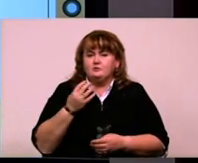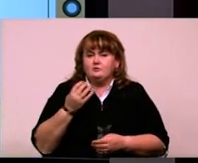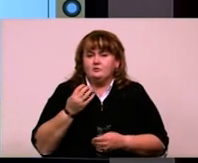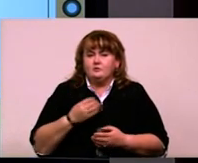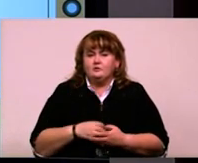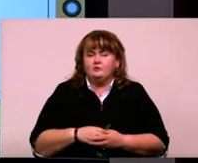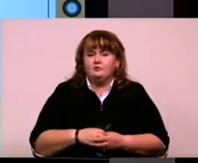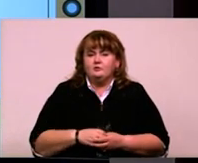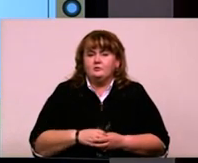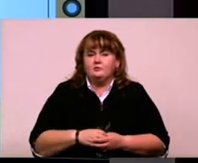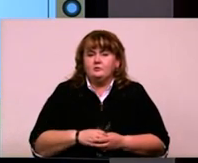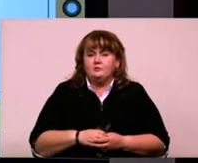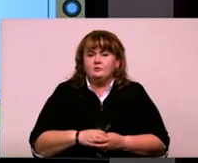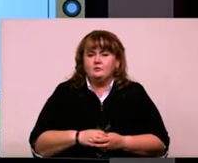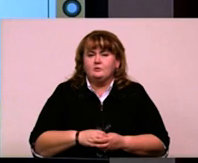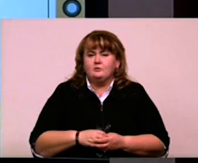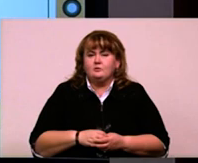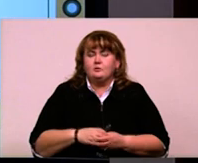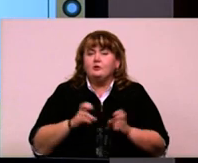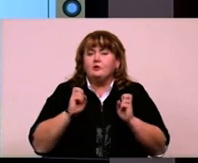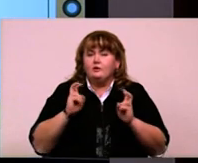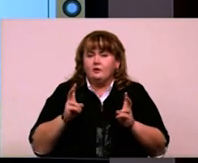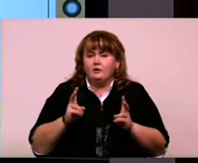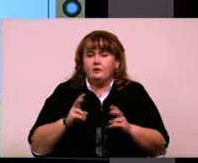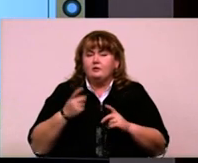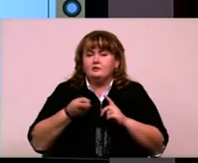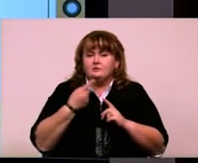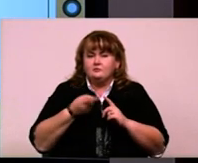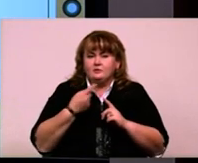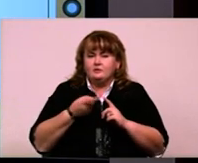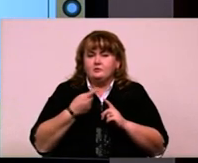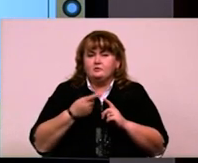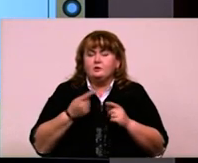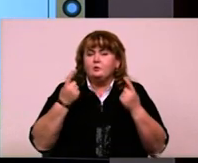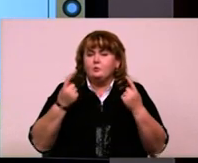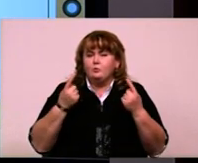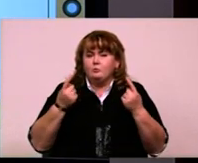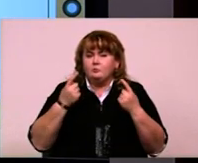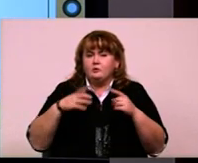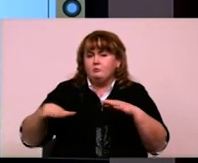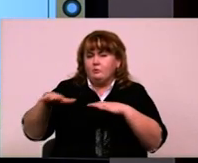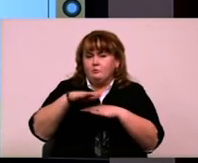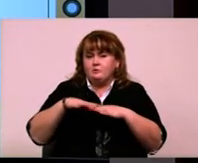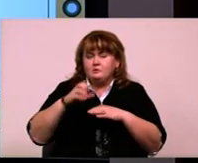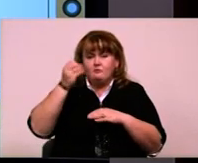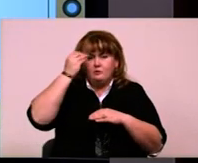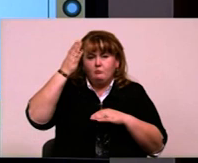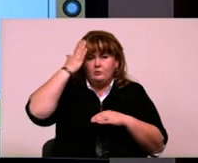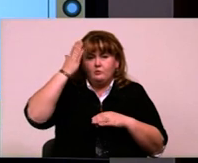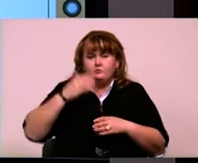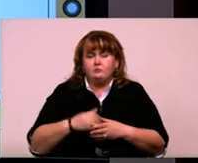Четвертый вопрос. Как назывались крупные поместья в